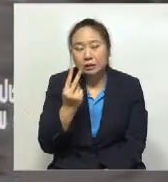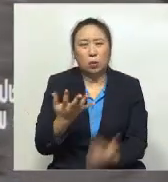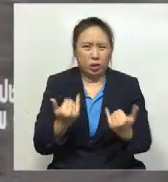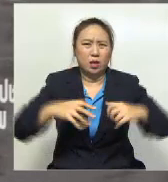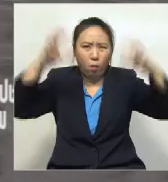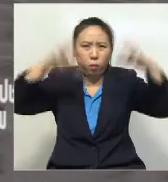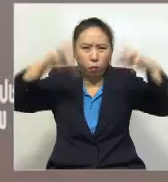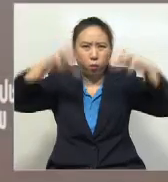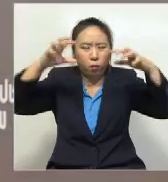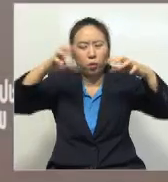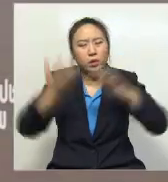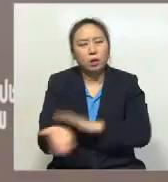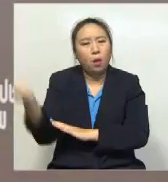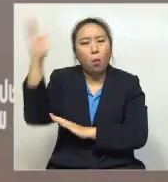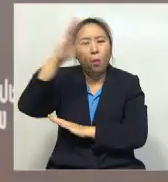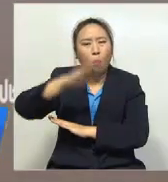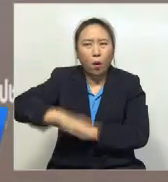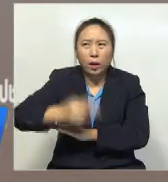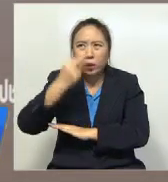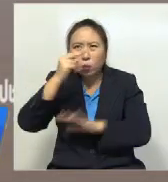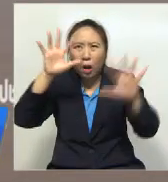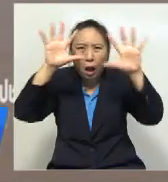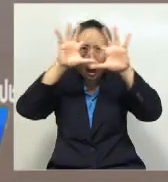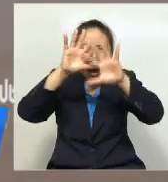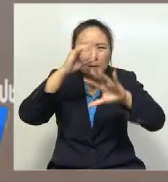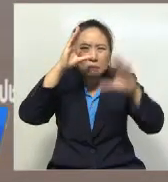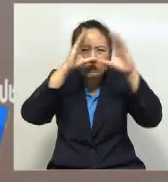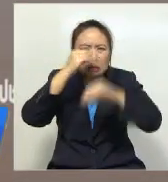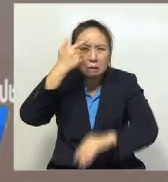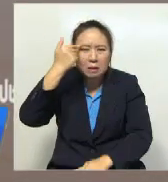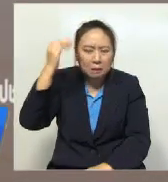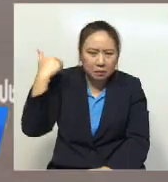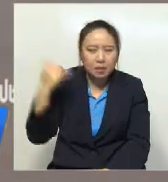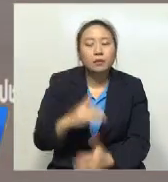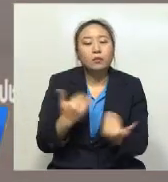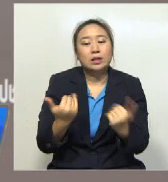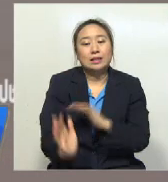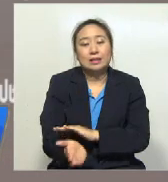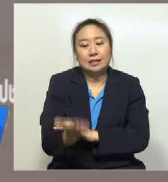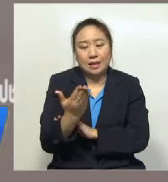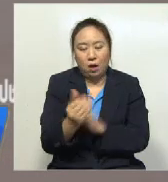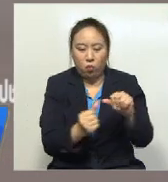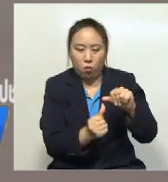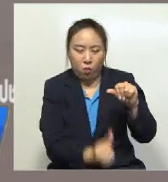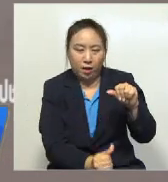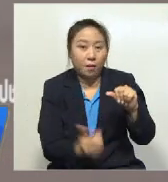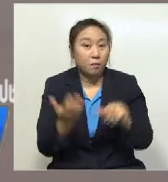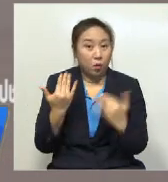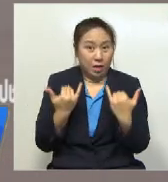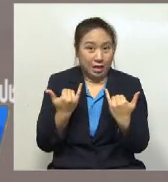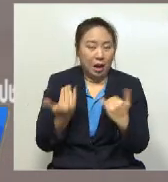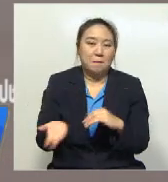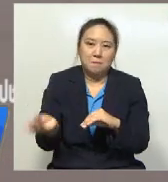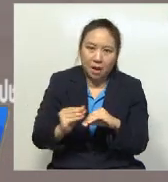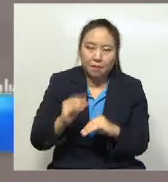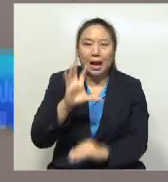ลงมาต่อเนื่องตลอดทั้งวันนะคะเมฆฝนก็ยังปกคลุมทั่วทั้งจังหวัดระดับน้ำเช้านี้เนี่ยเพิ่มขึ้นจากเมื่อวานนี้ถึง51เ